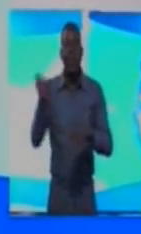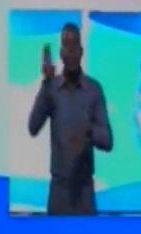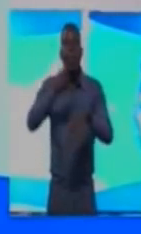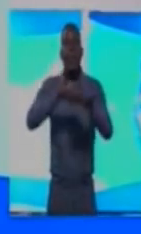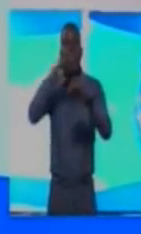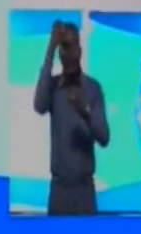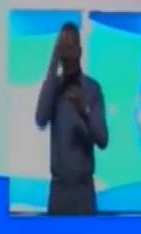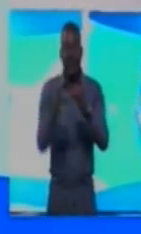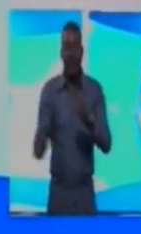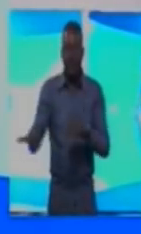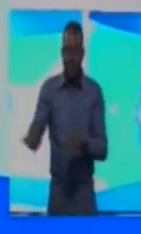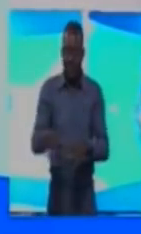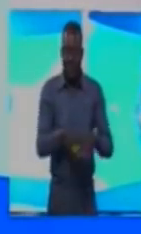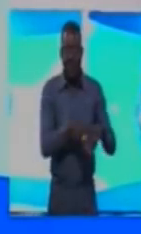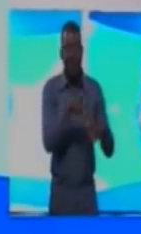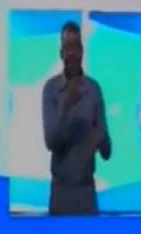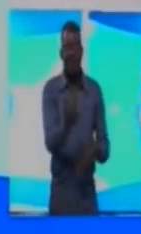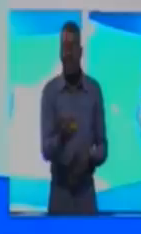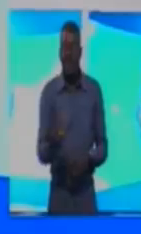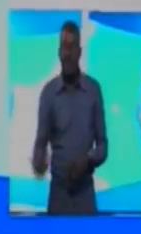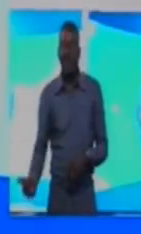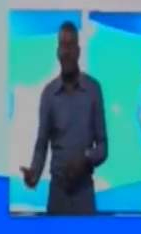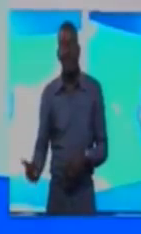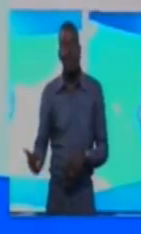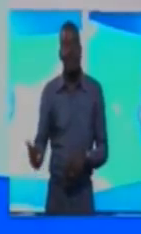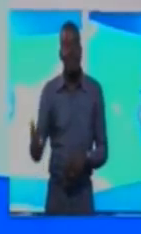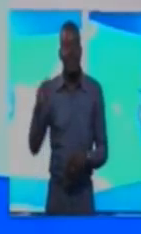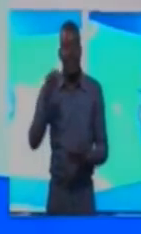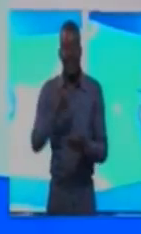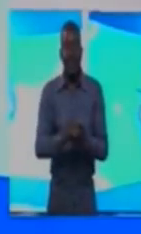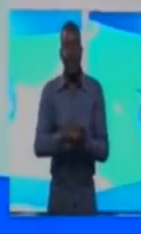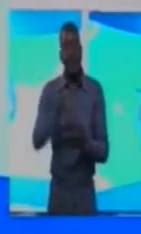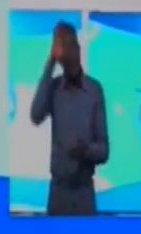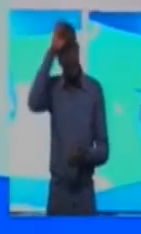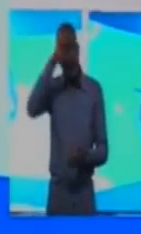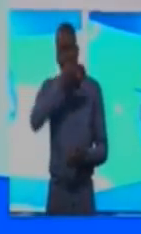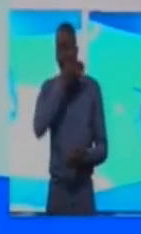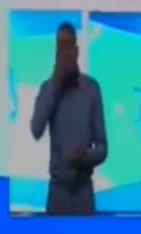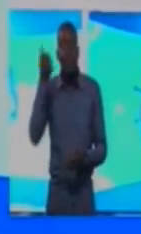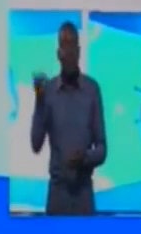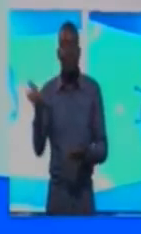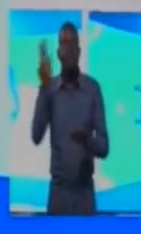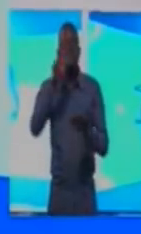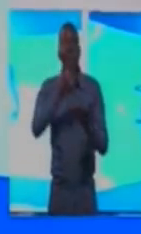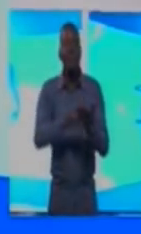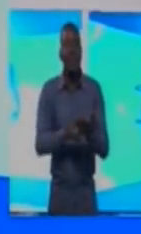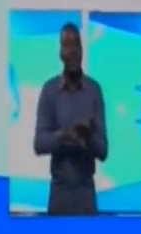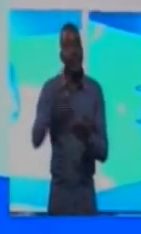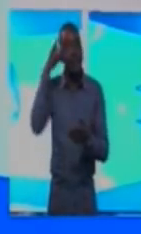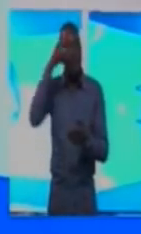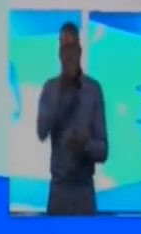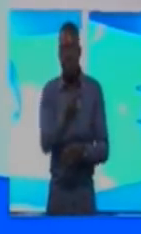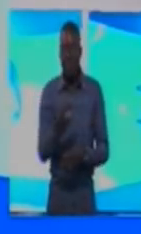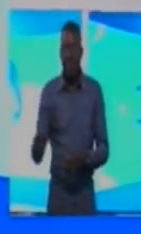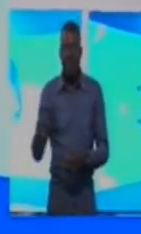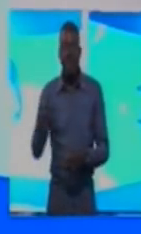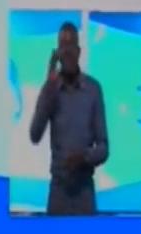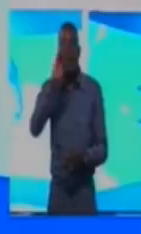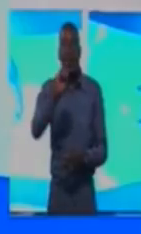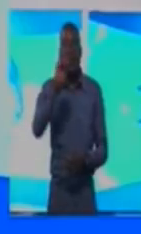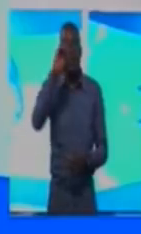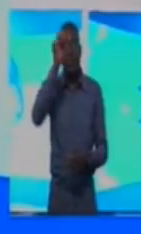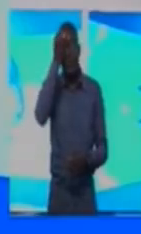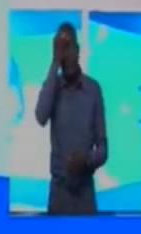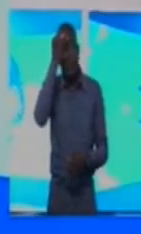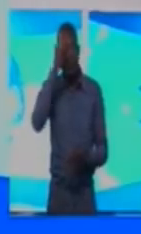au mariage d'enfants, à défaut réprimer. Et pour une meilleure application de la loi en la matière, les officiers de police judiciaire de la